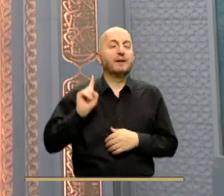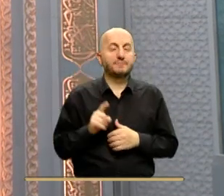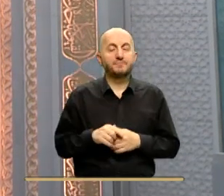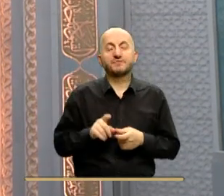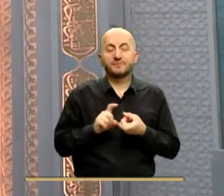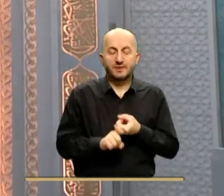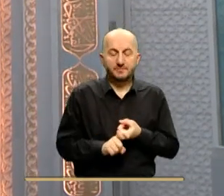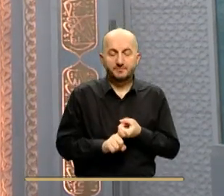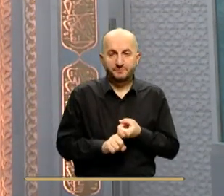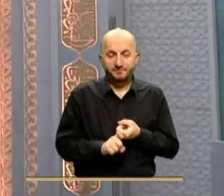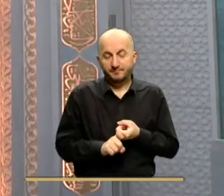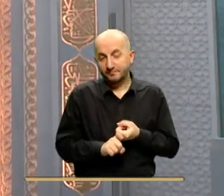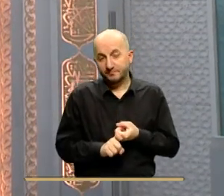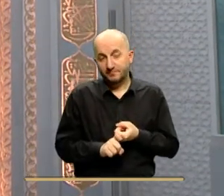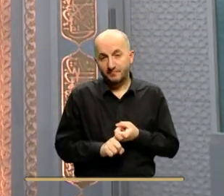ve